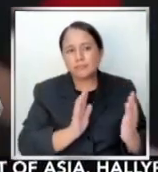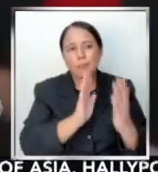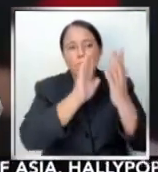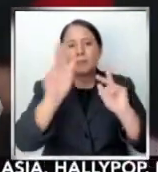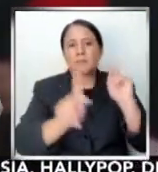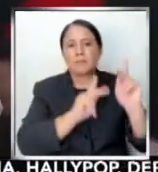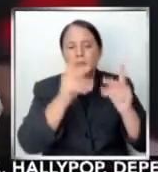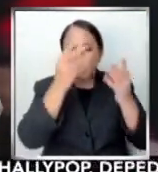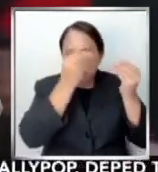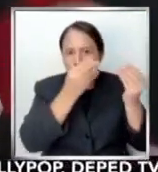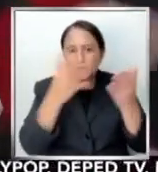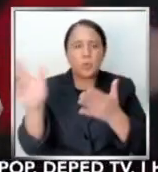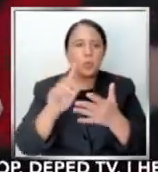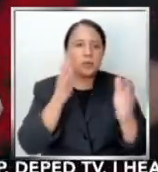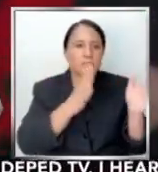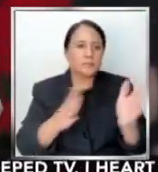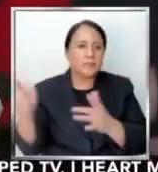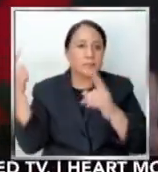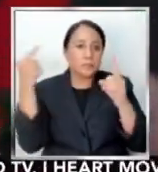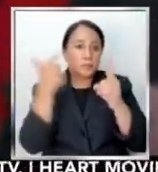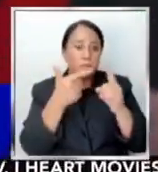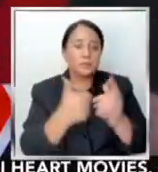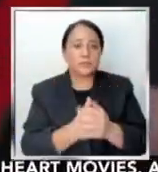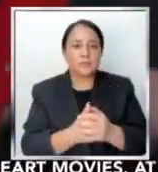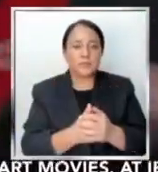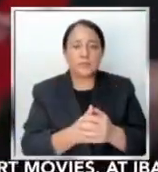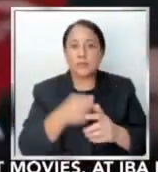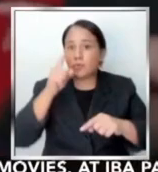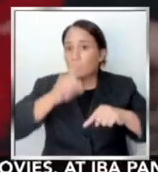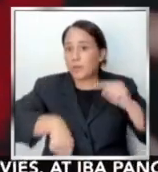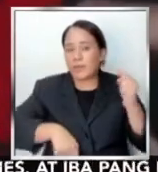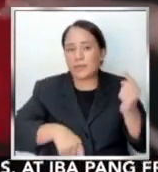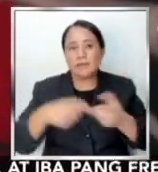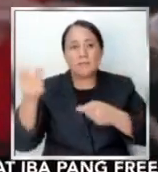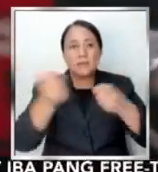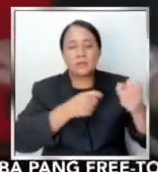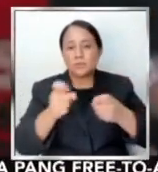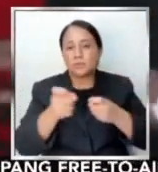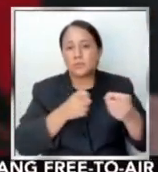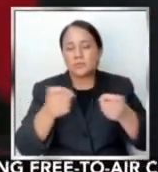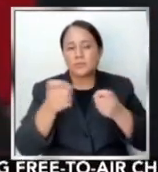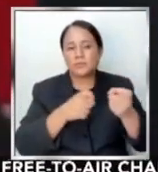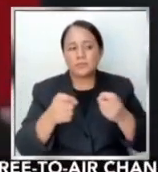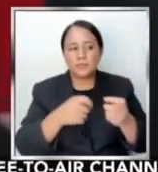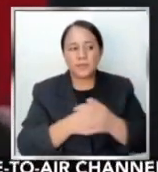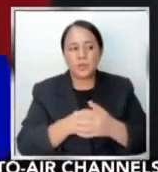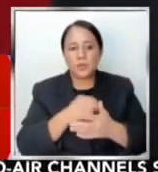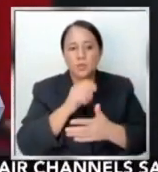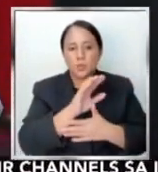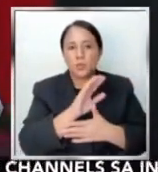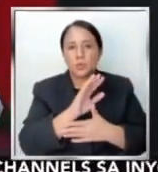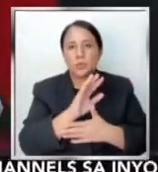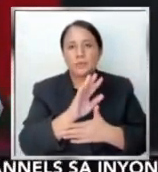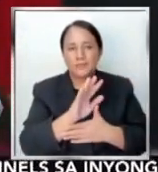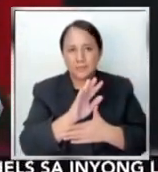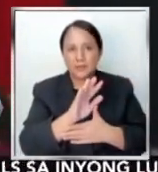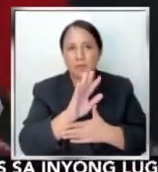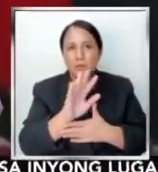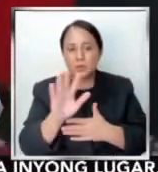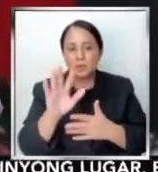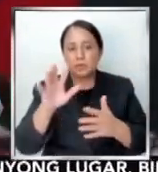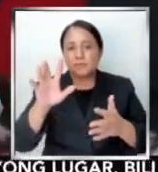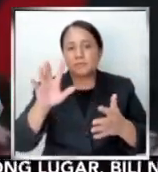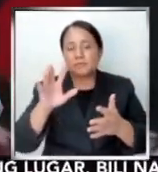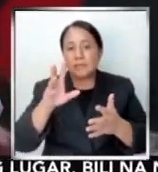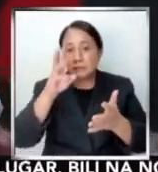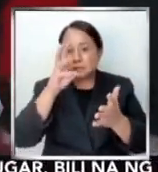plataforma. Pag hindi mo kayang ma-manage na mabuti yung lungsod, eh paano mo